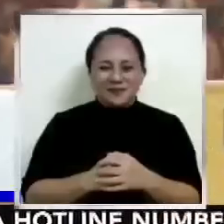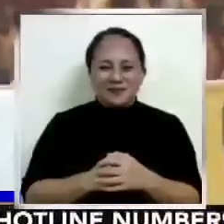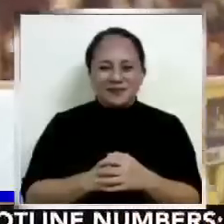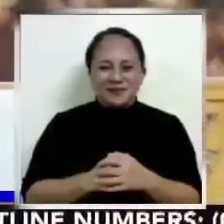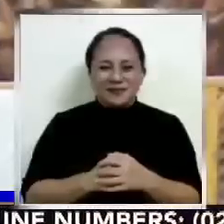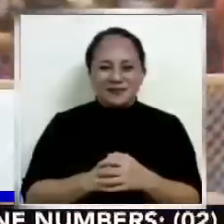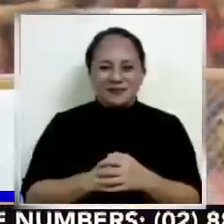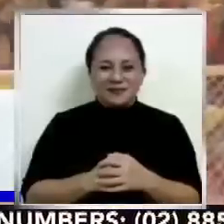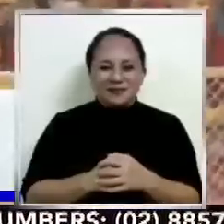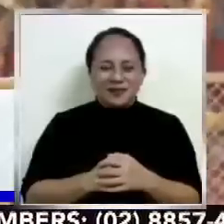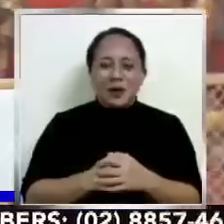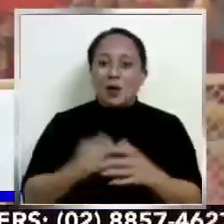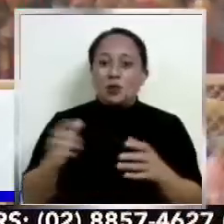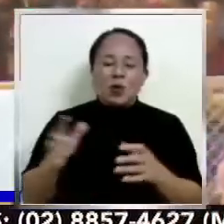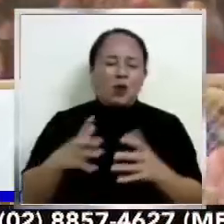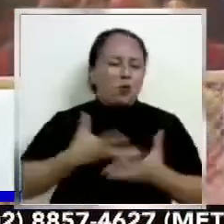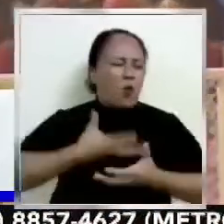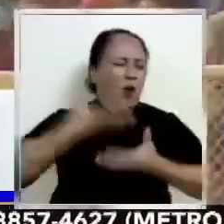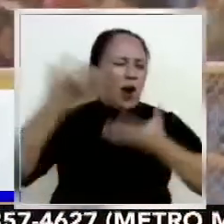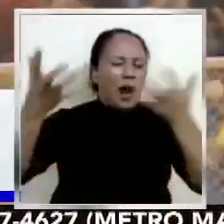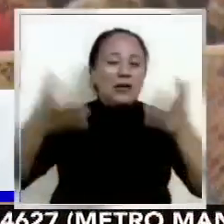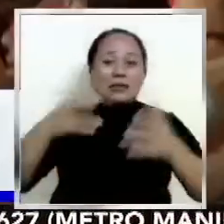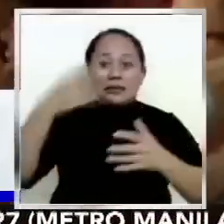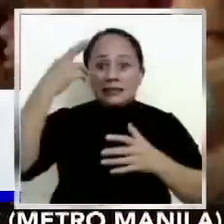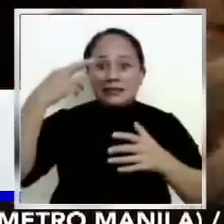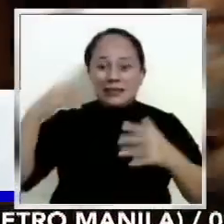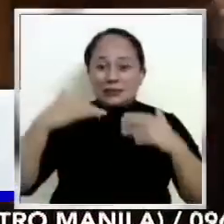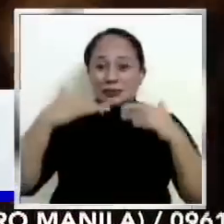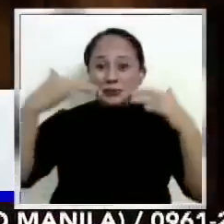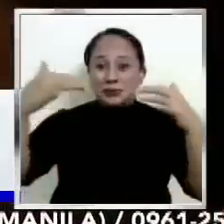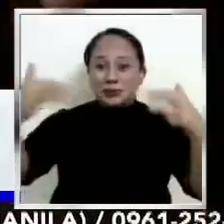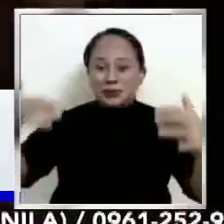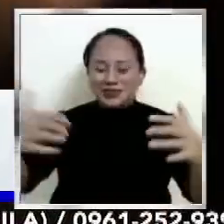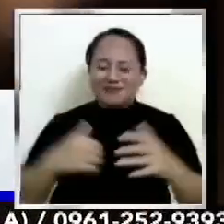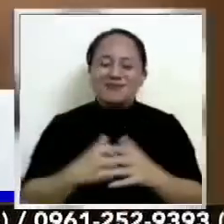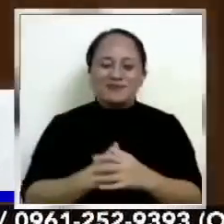Napuno ng hiyawan ng Rizal Memorial Stadium sa Maynila.